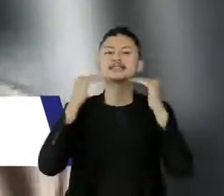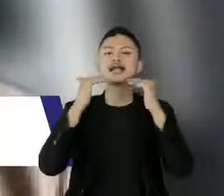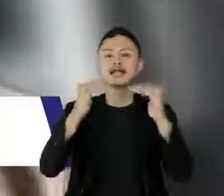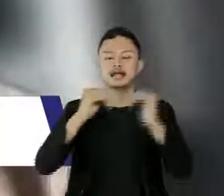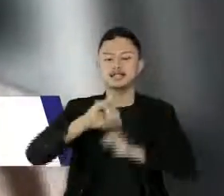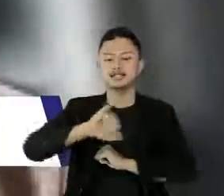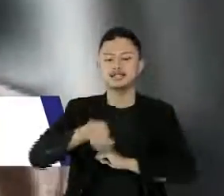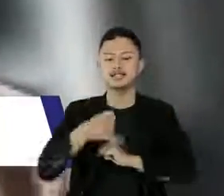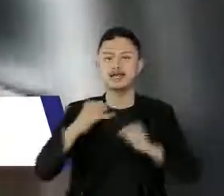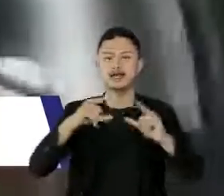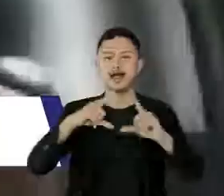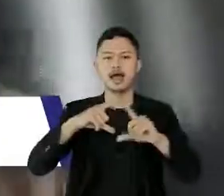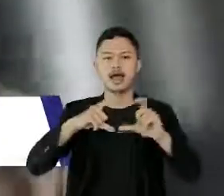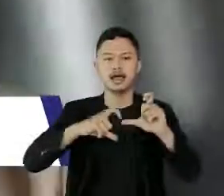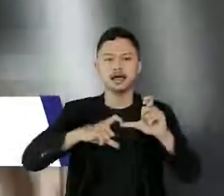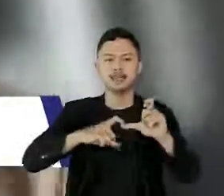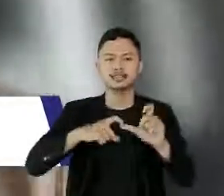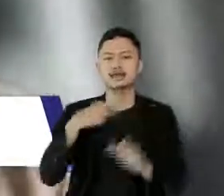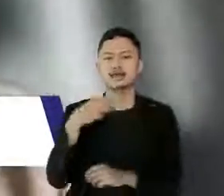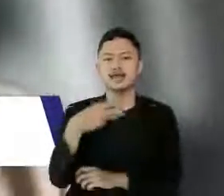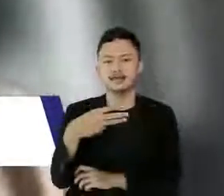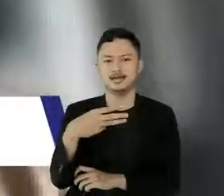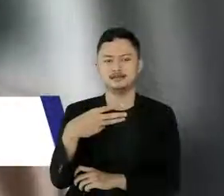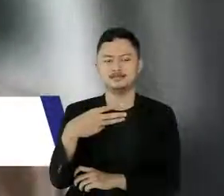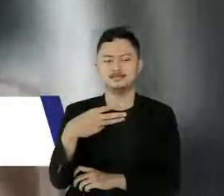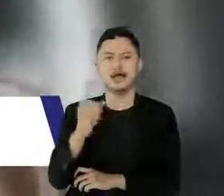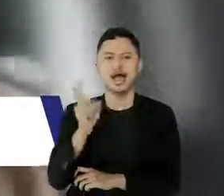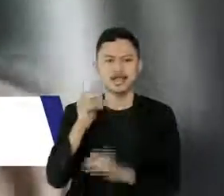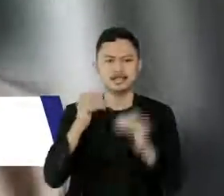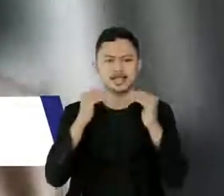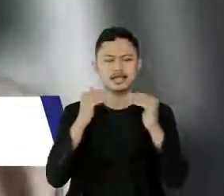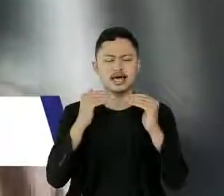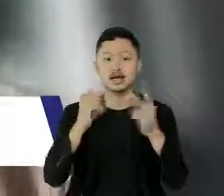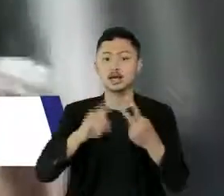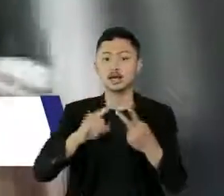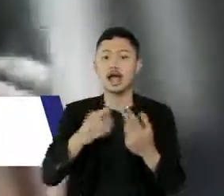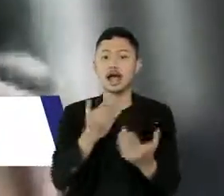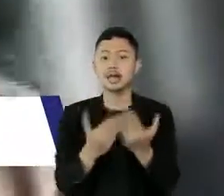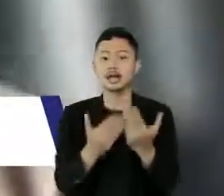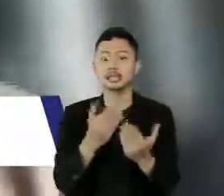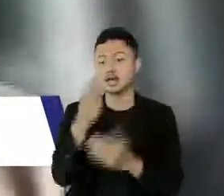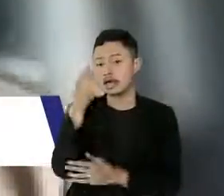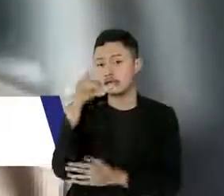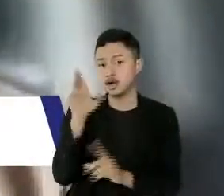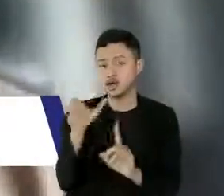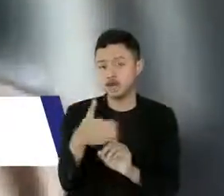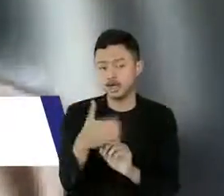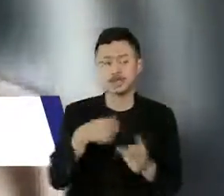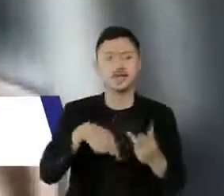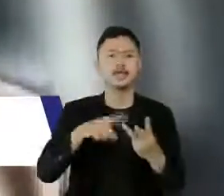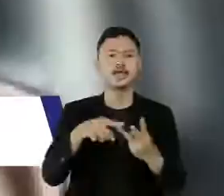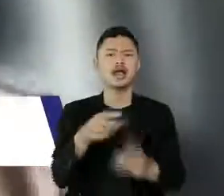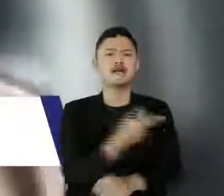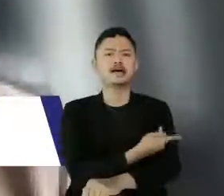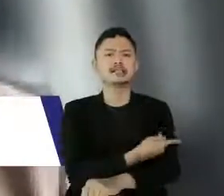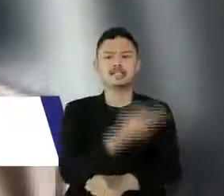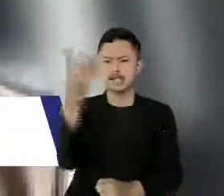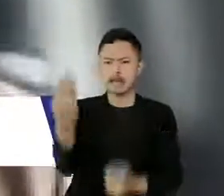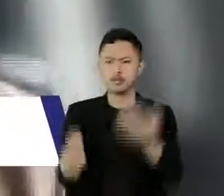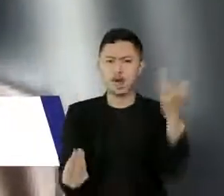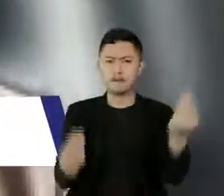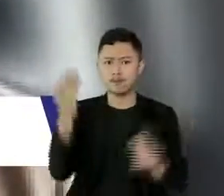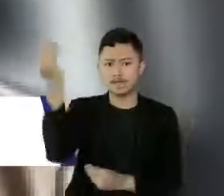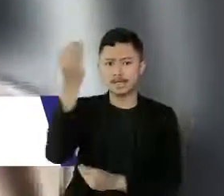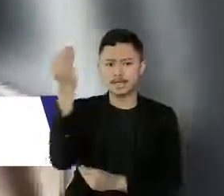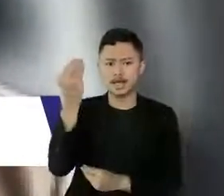dengan teman-teman PHRI yang terintegrasi dengan Peduli Lindungi, percepatan vaksinasi di desa-desa